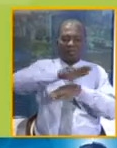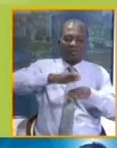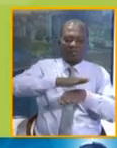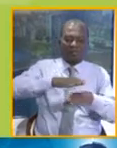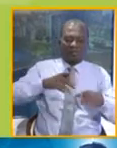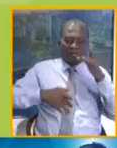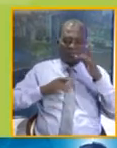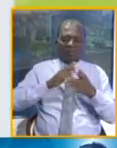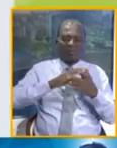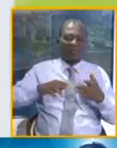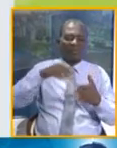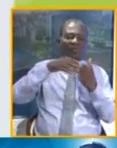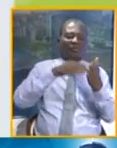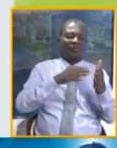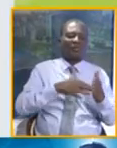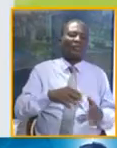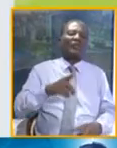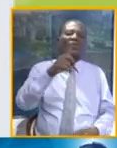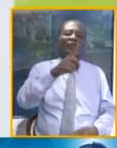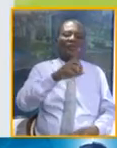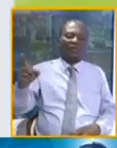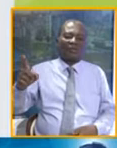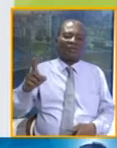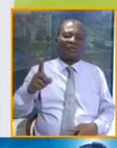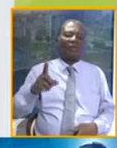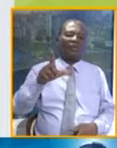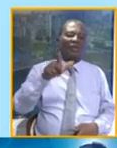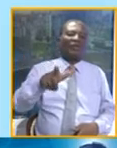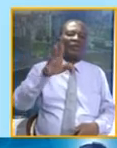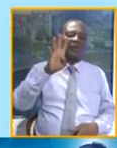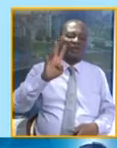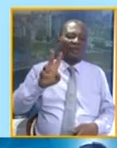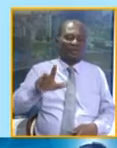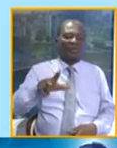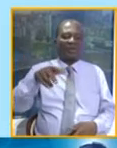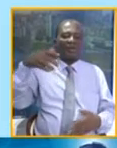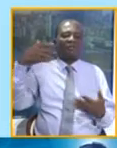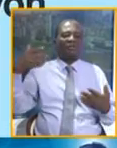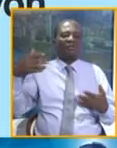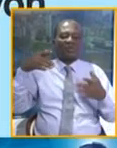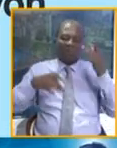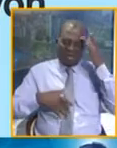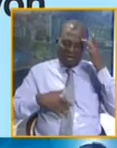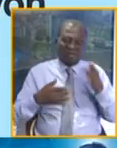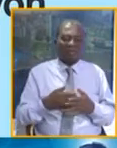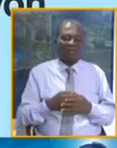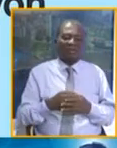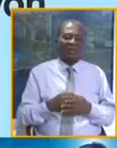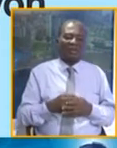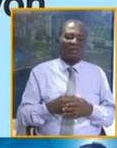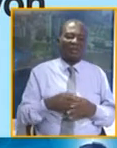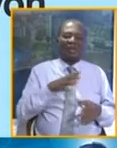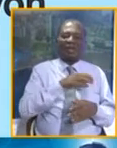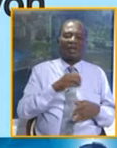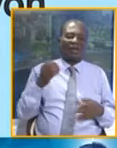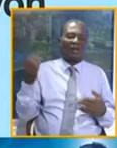universelle enregistre 123 nouveaux cas de Covid-19, 62 nouvelles guérisons et bien malheureusement 2 cas de décès. La